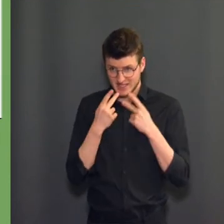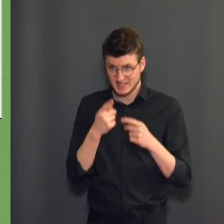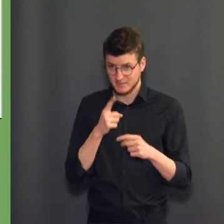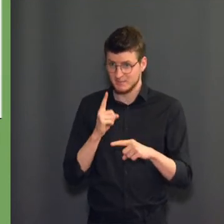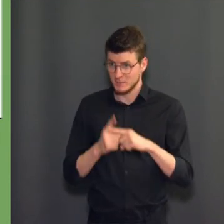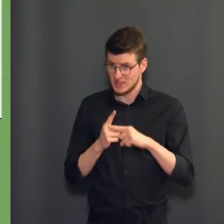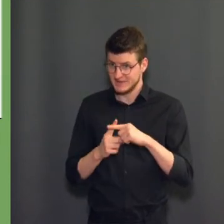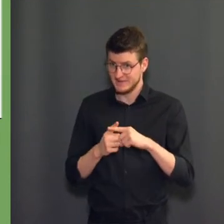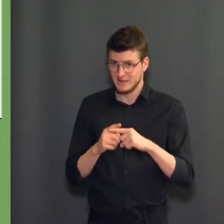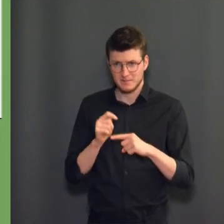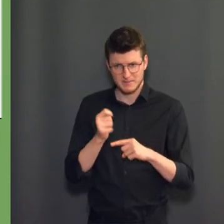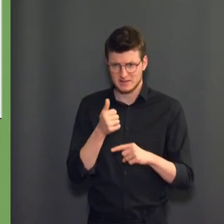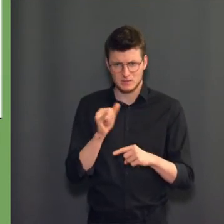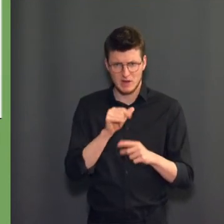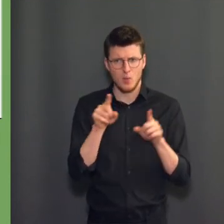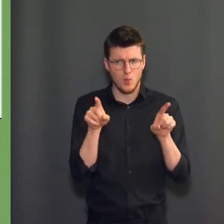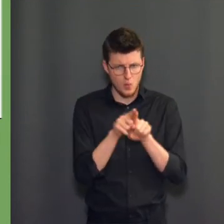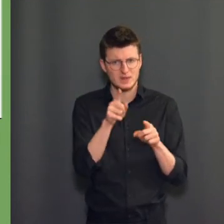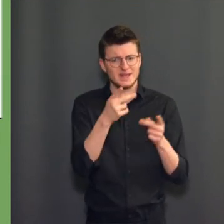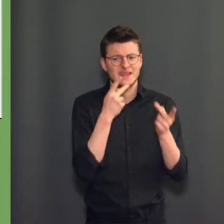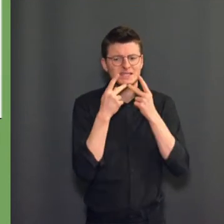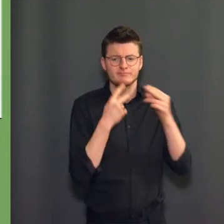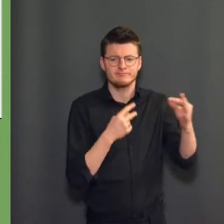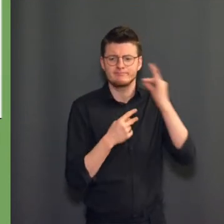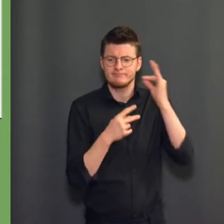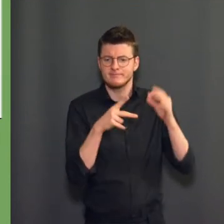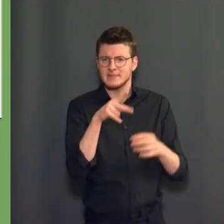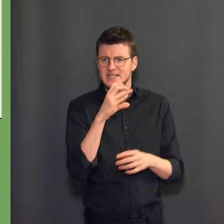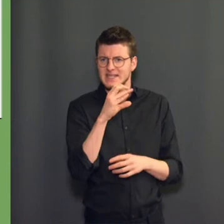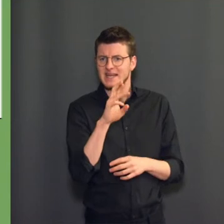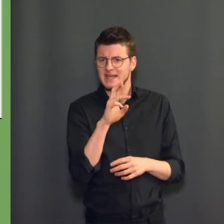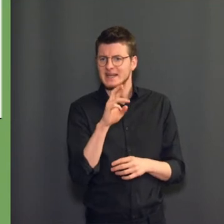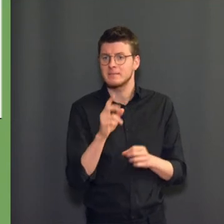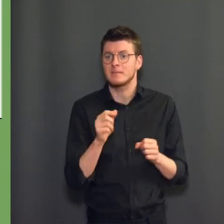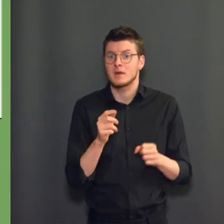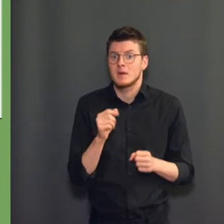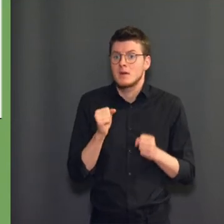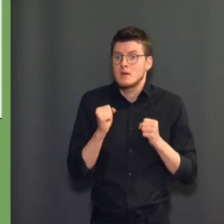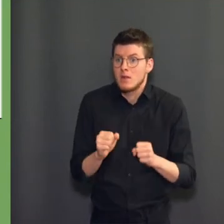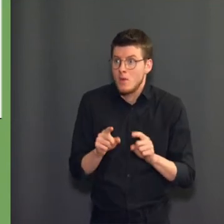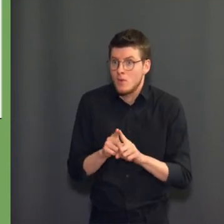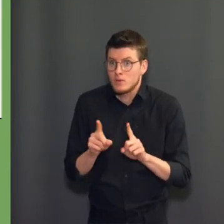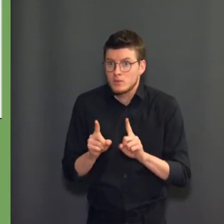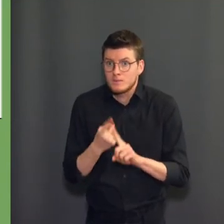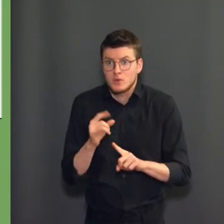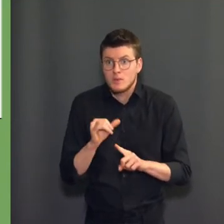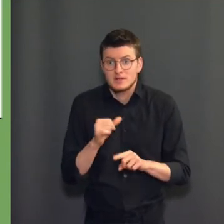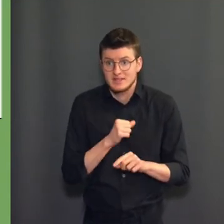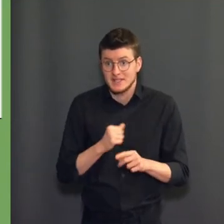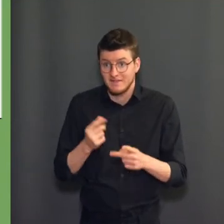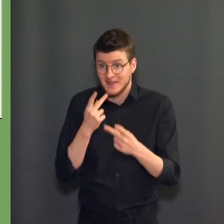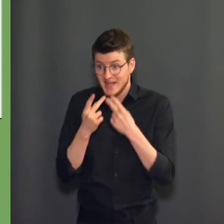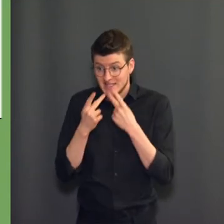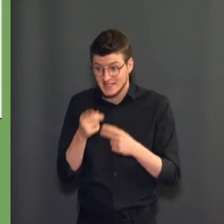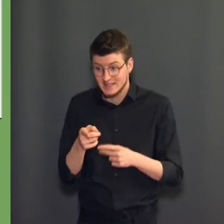PCR-test. Af en toe kan zo'n zelftest immers vals positief zijn.